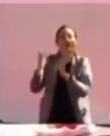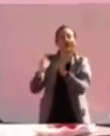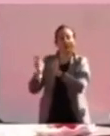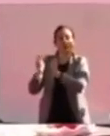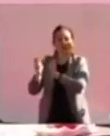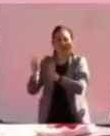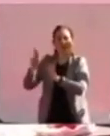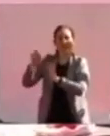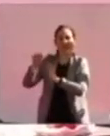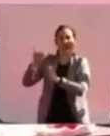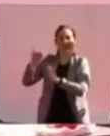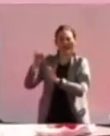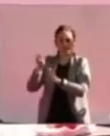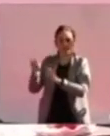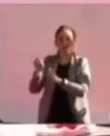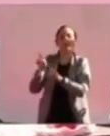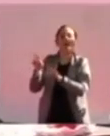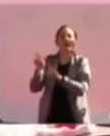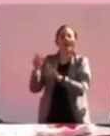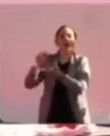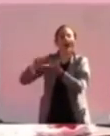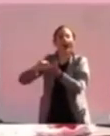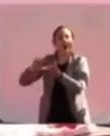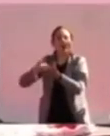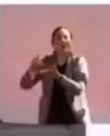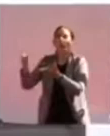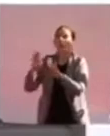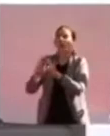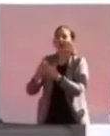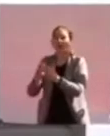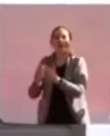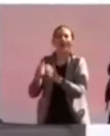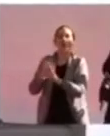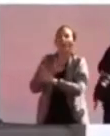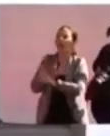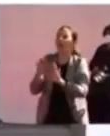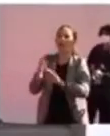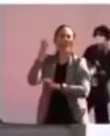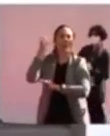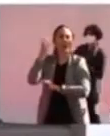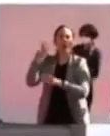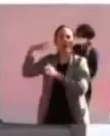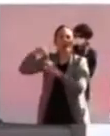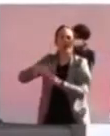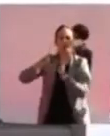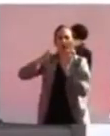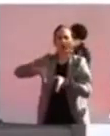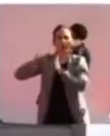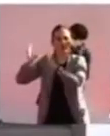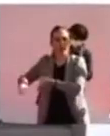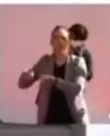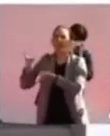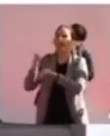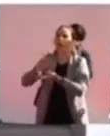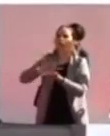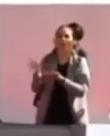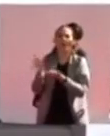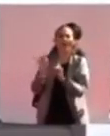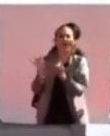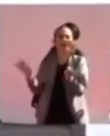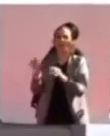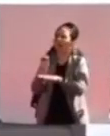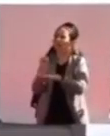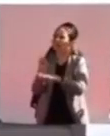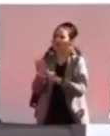libro ma è più eroe in corsia cosa insegnato il coronavirus al servizio sanitario nazionale a